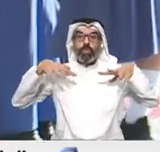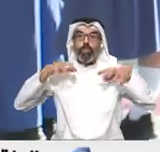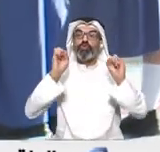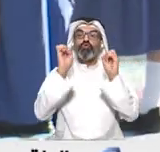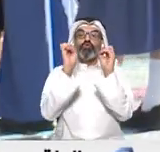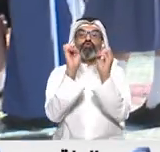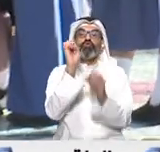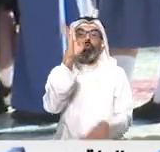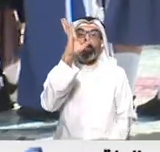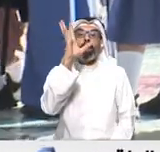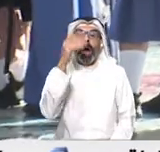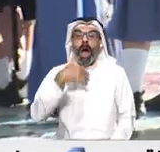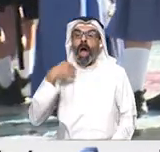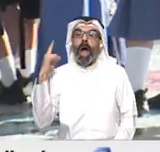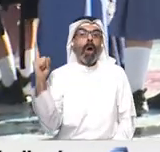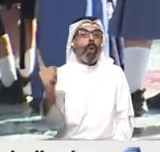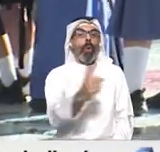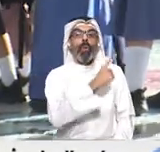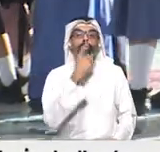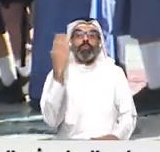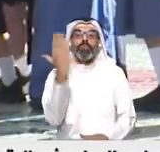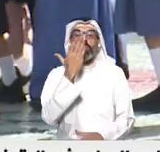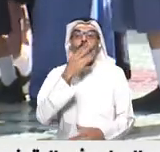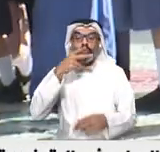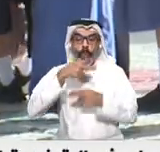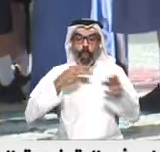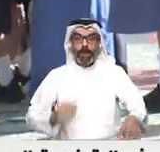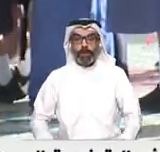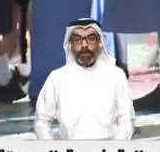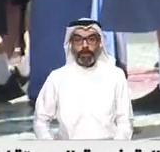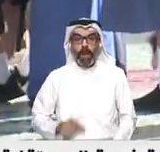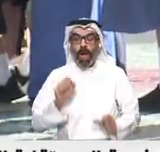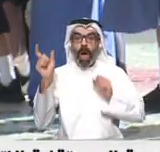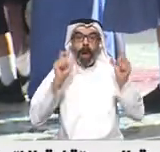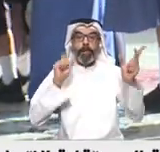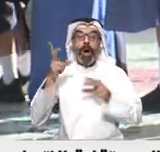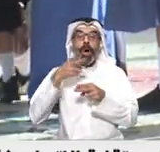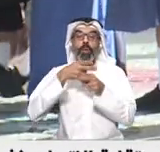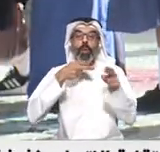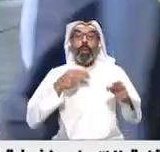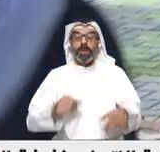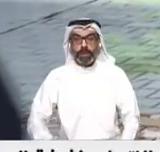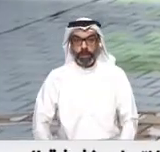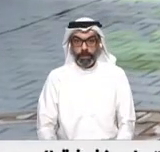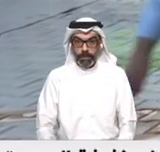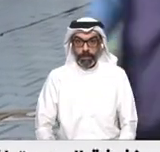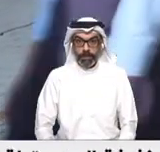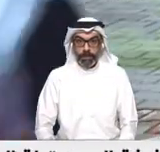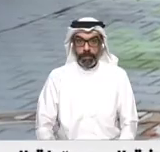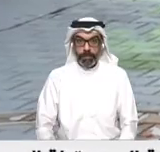في كافة مدارس دولة الكويت. فهد التركي، قناة الأخبار.